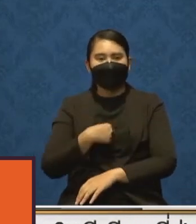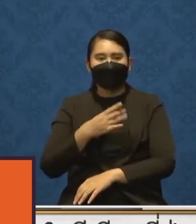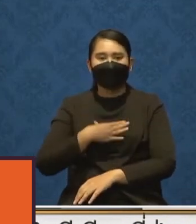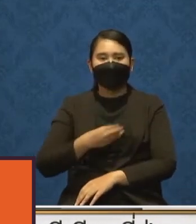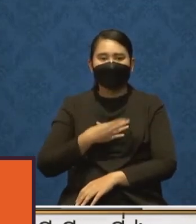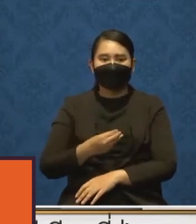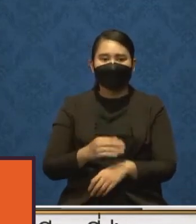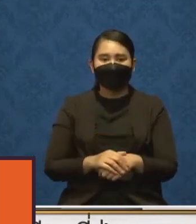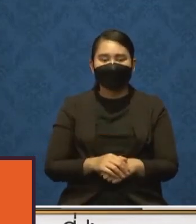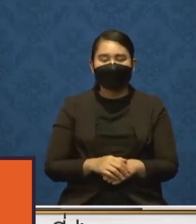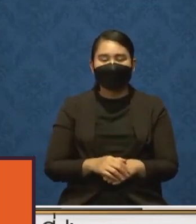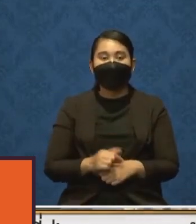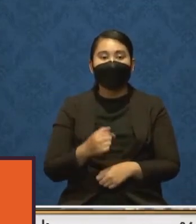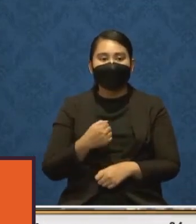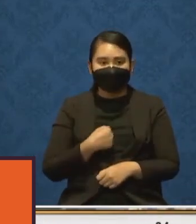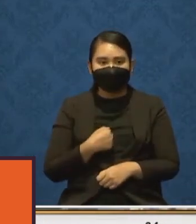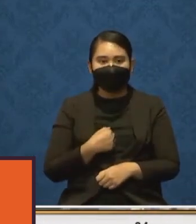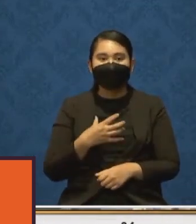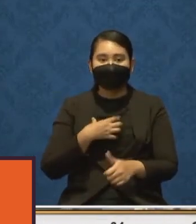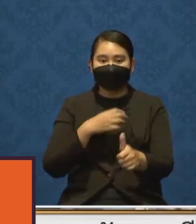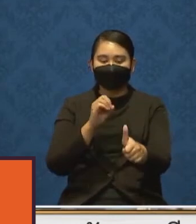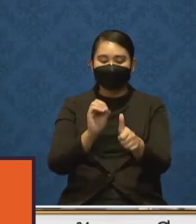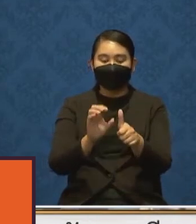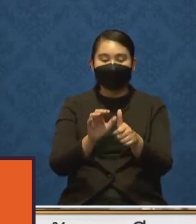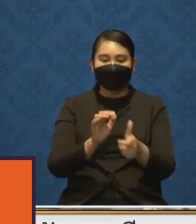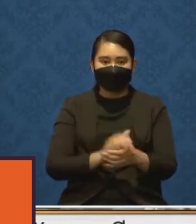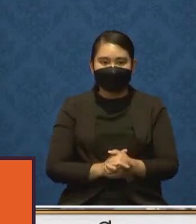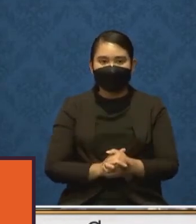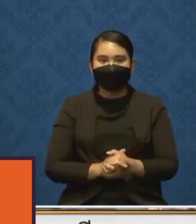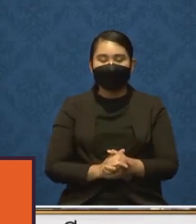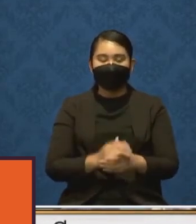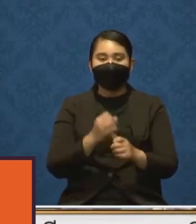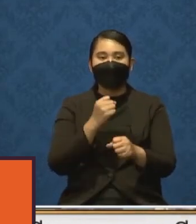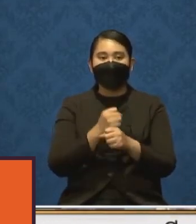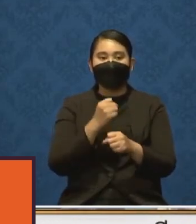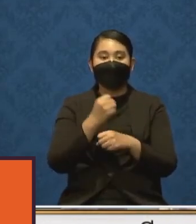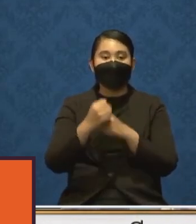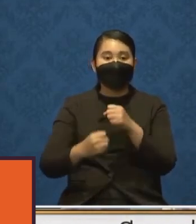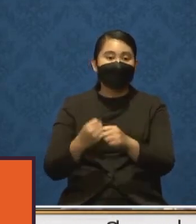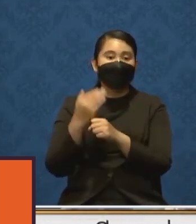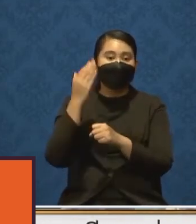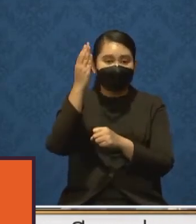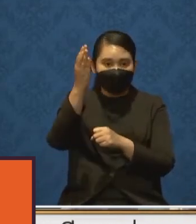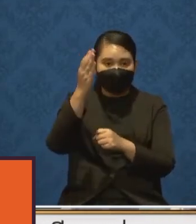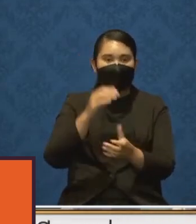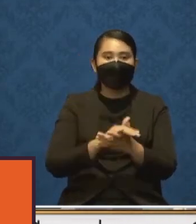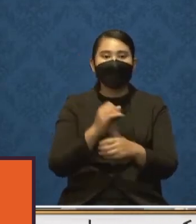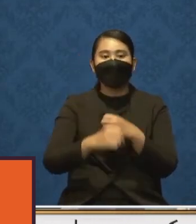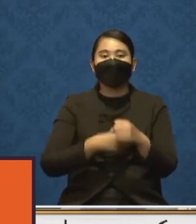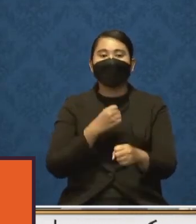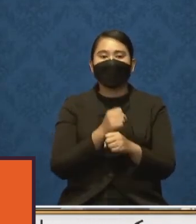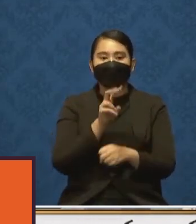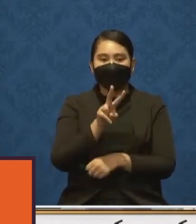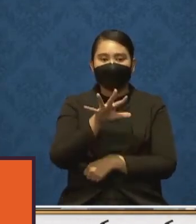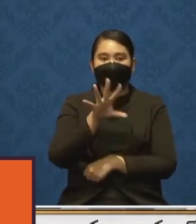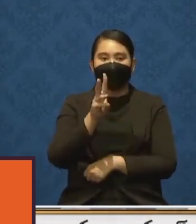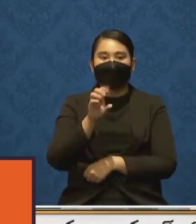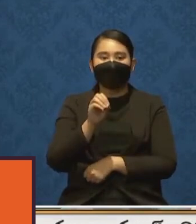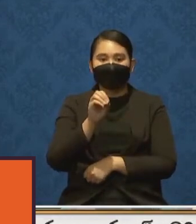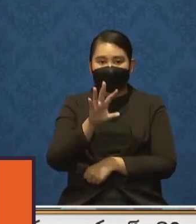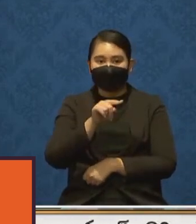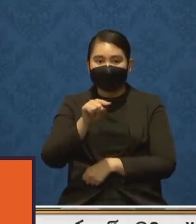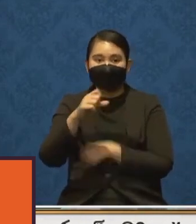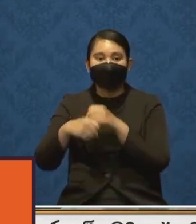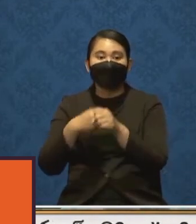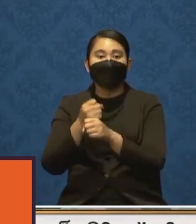ซึ่งผมอยากเสนอแ่ให้การทำงานในปีต่อไปโดยเฉพาะของปี 2565 ต่ 66 น